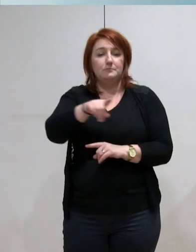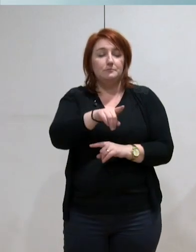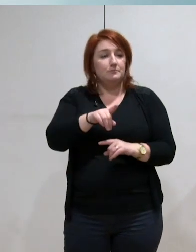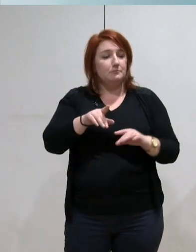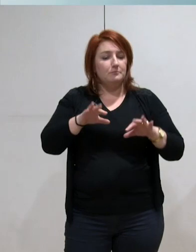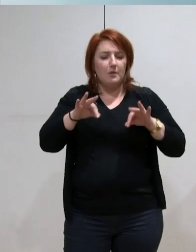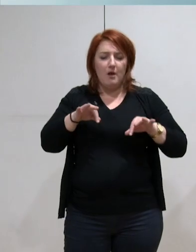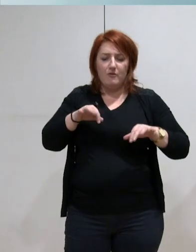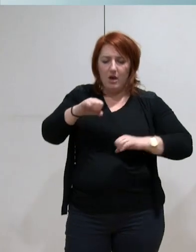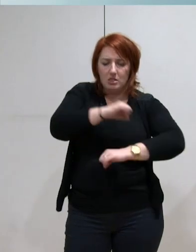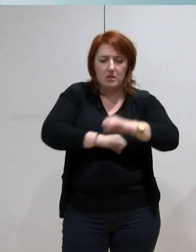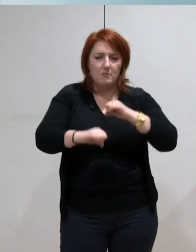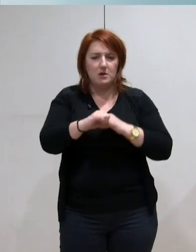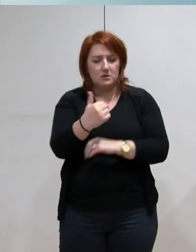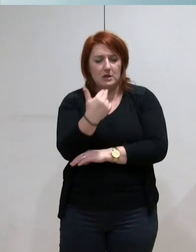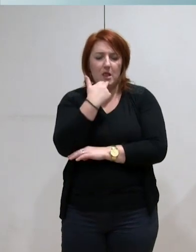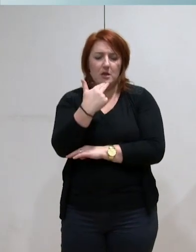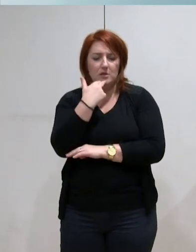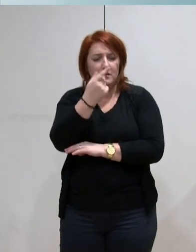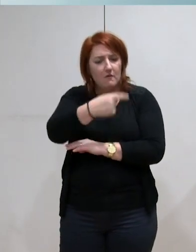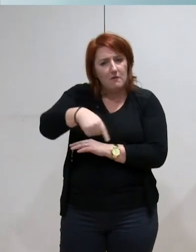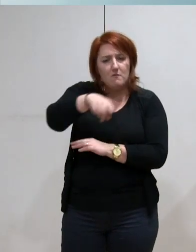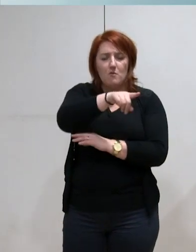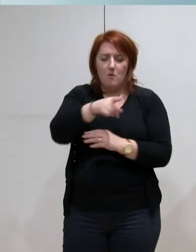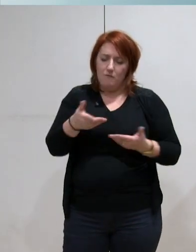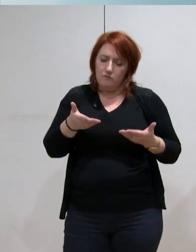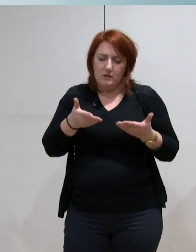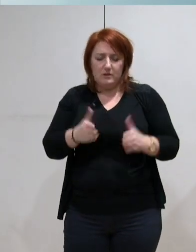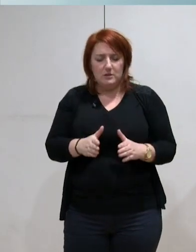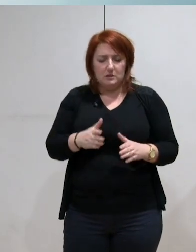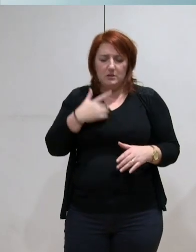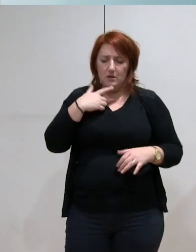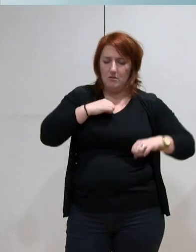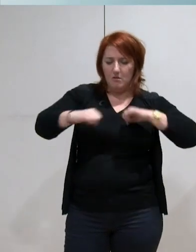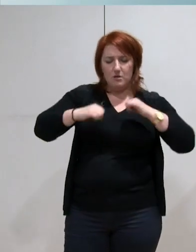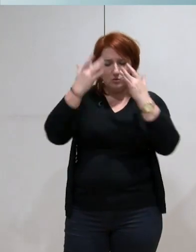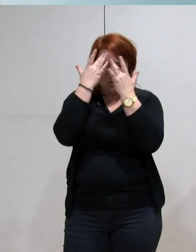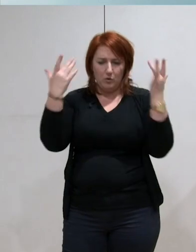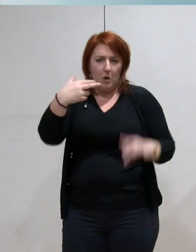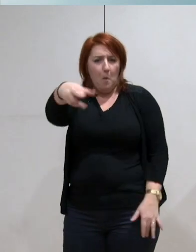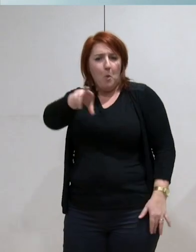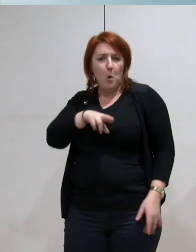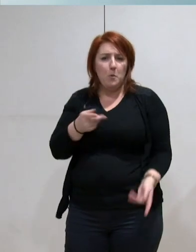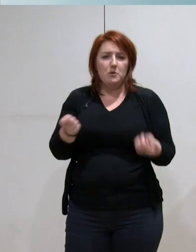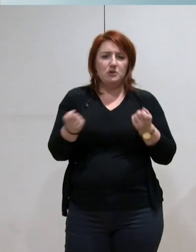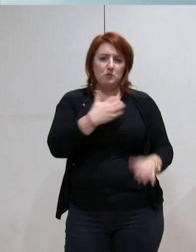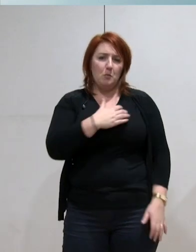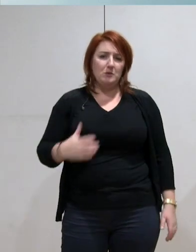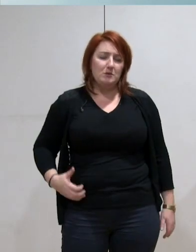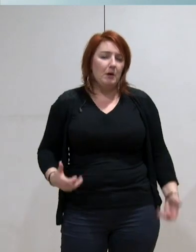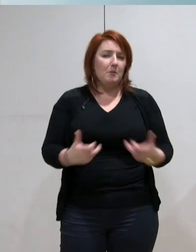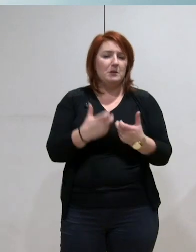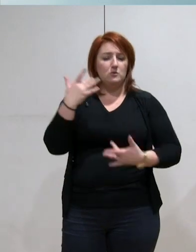de de municipaliser bon nombre d'actions culturelles notamment la création la diffusion du du